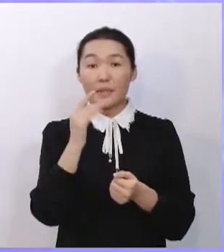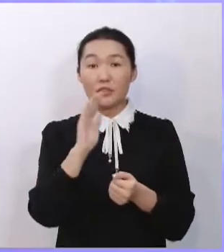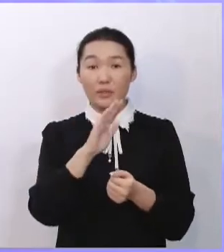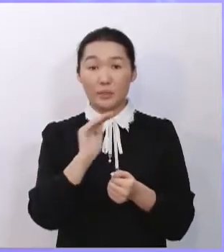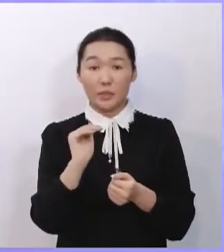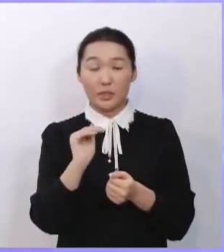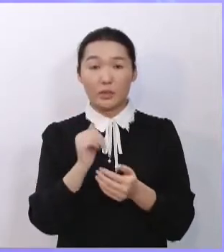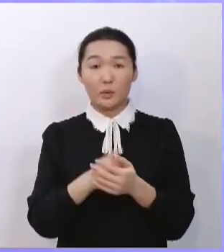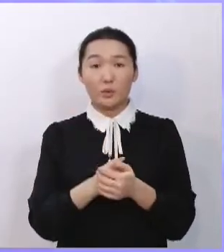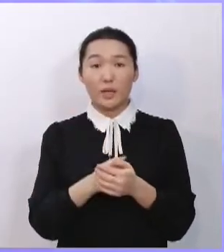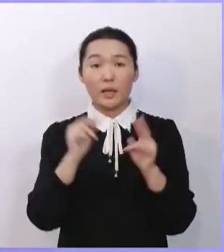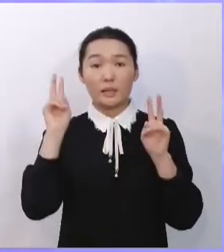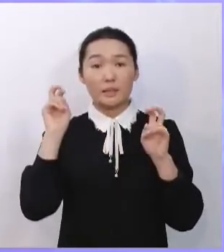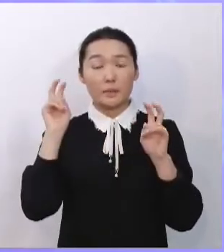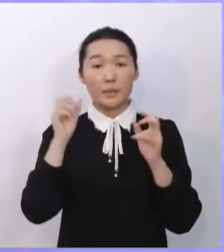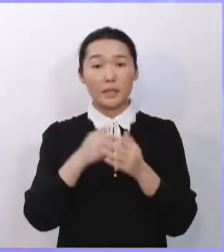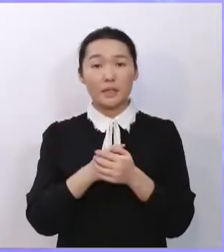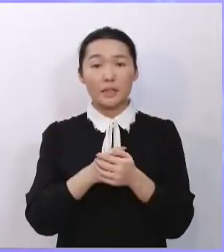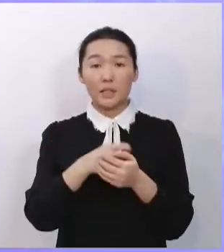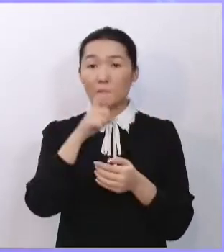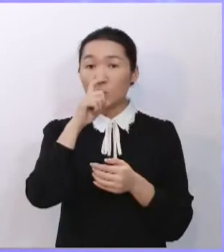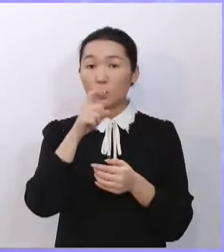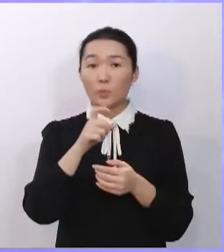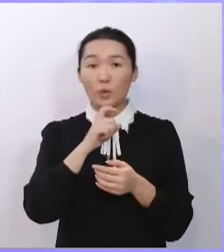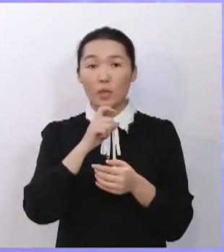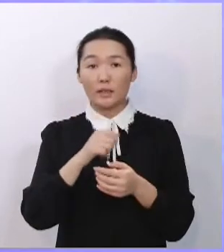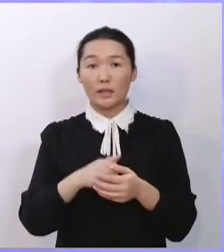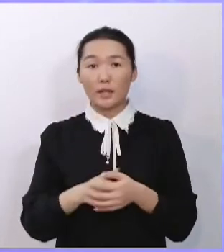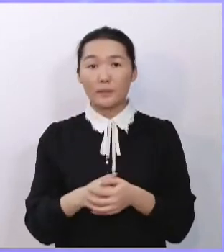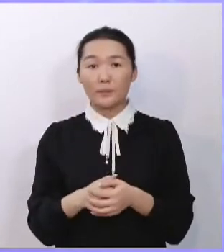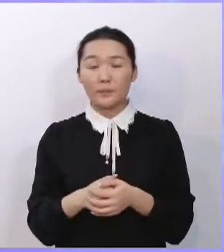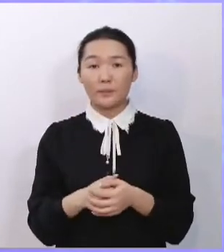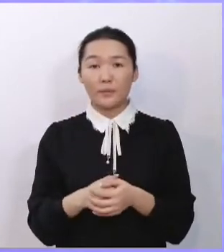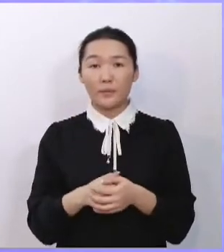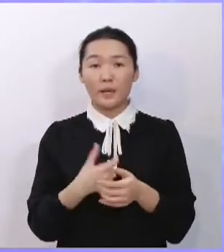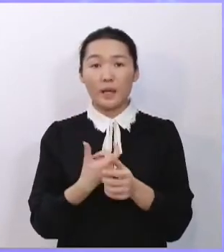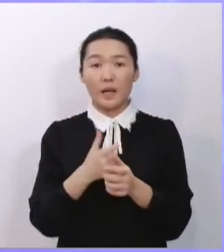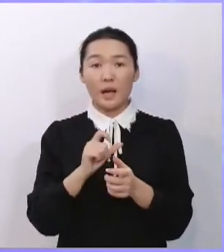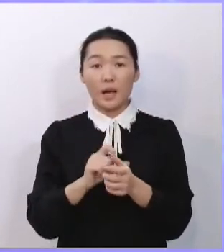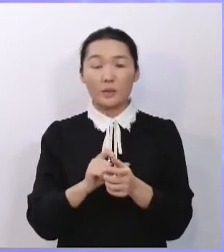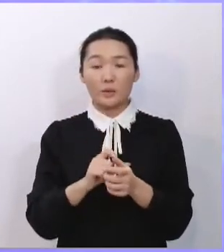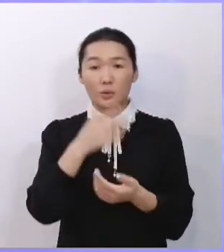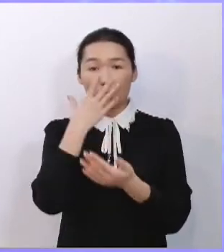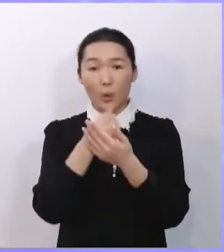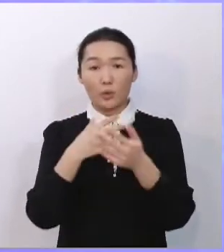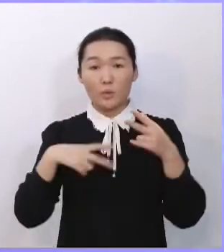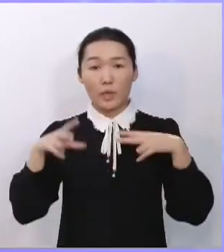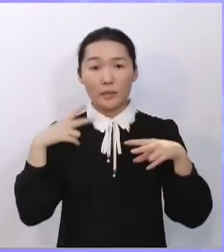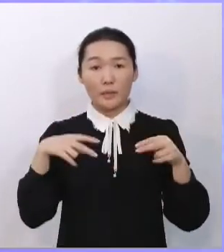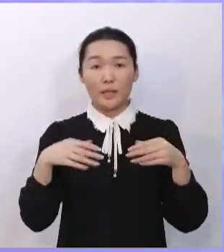турсаңар, теманы түшүнбөй калдыңар. Ал үчүн өз мугалимиңерге